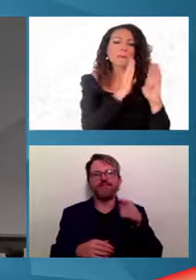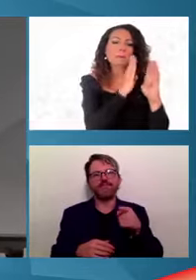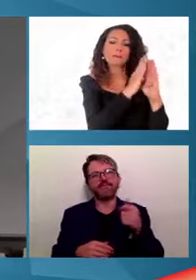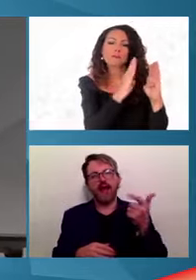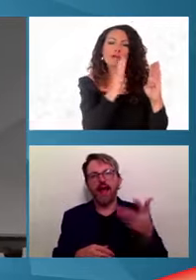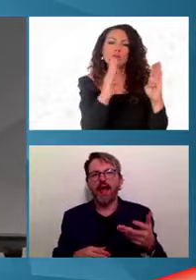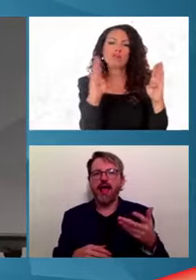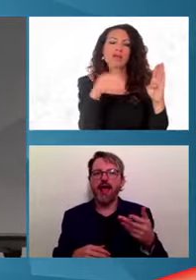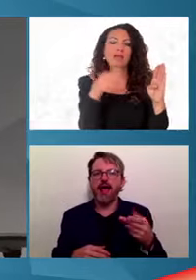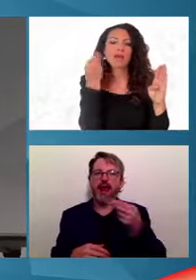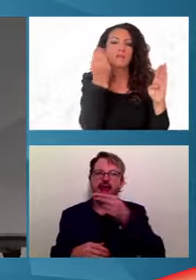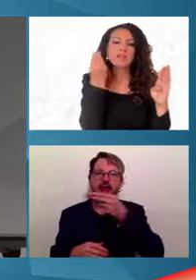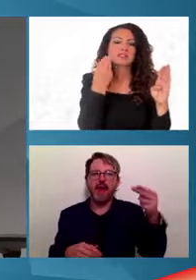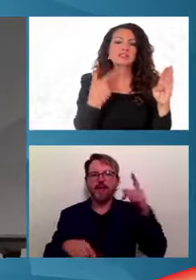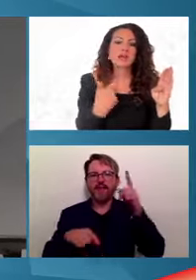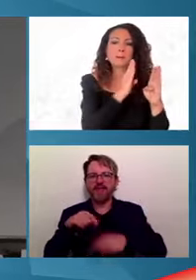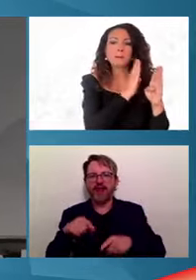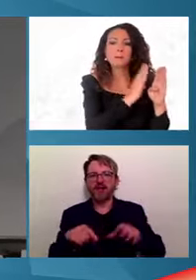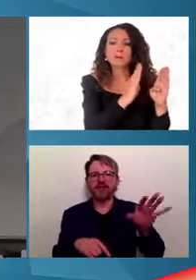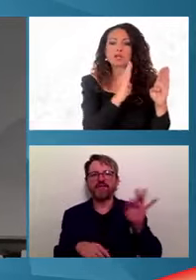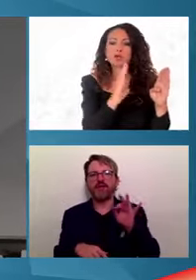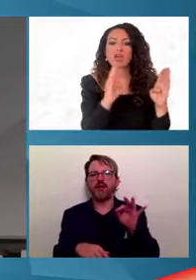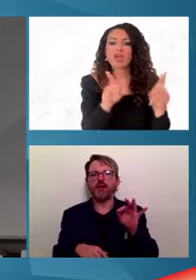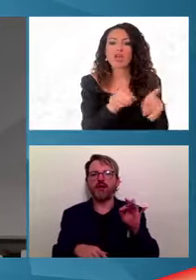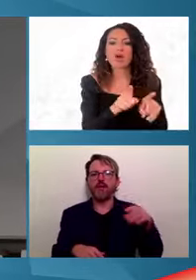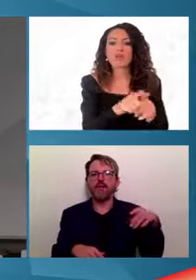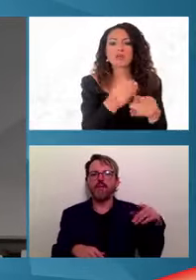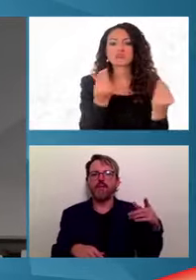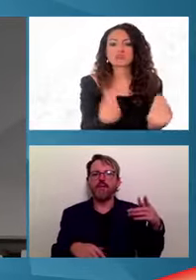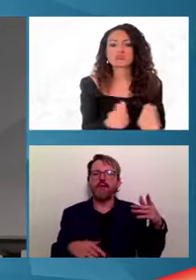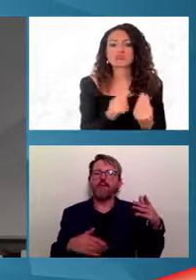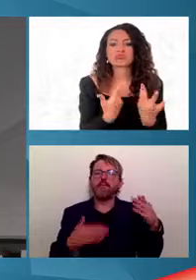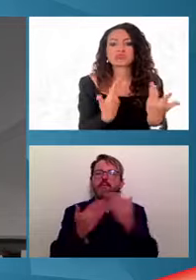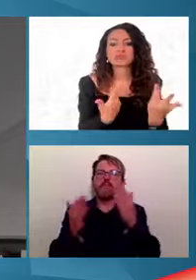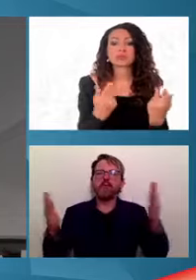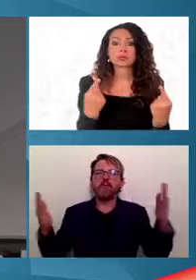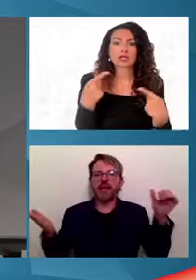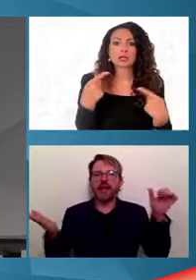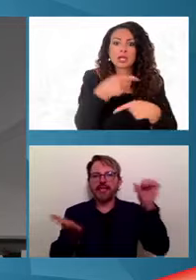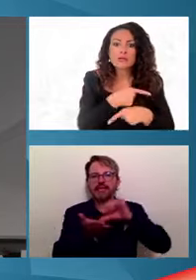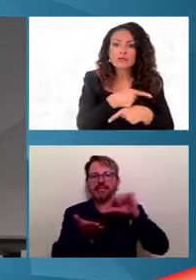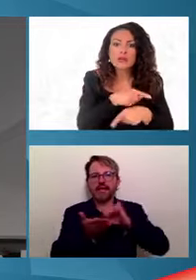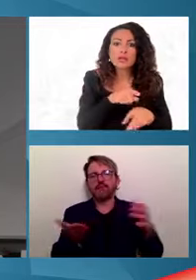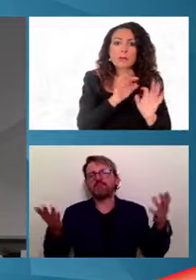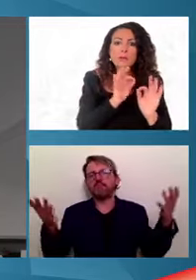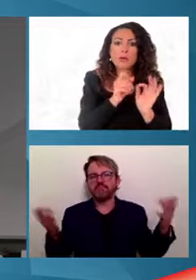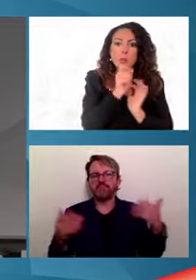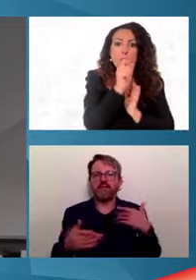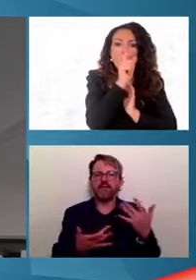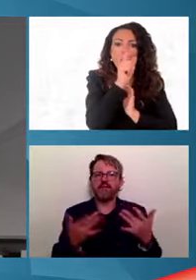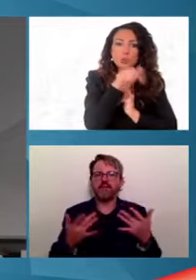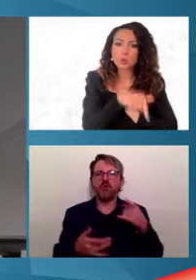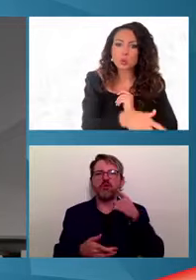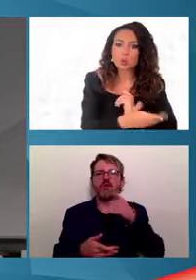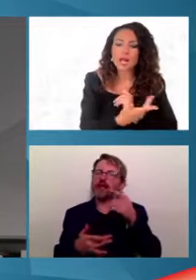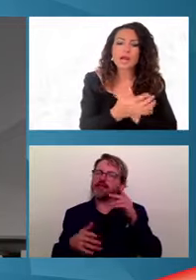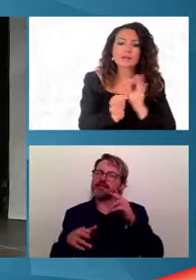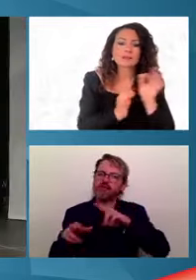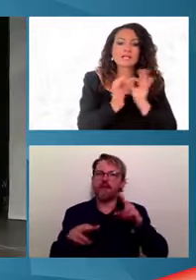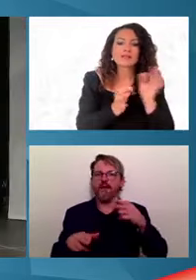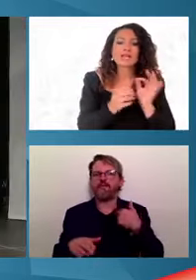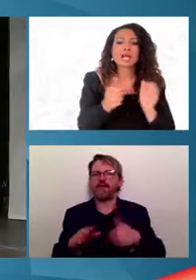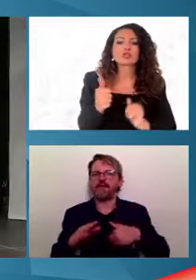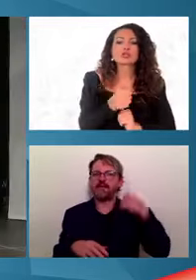dice biblioteche al giorno d'oggi, ma io l'avrei chiamato Polo della Cultura, perché non sono solo 3 biblioteche, non saranno dei